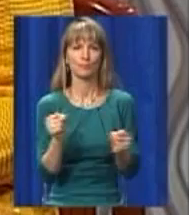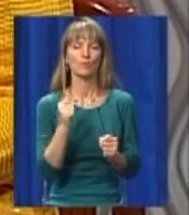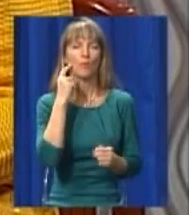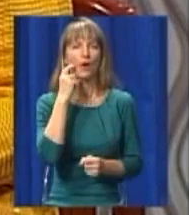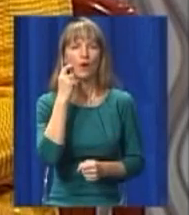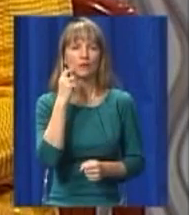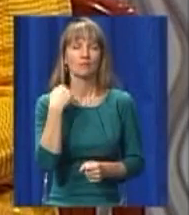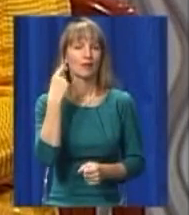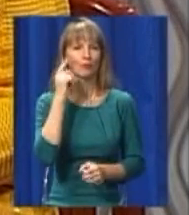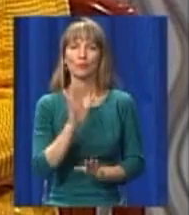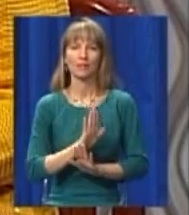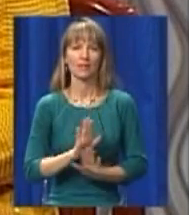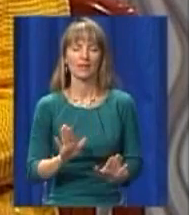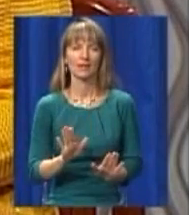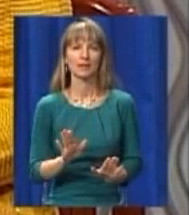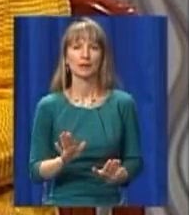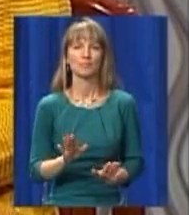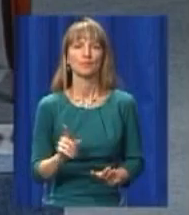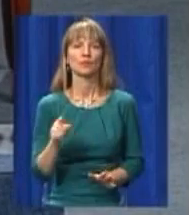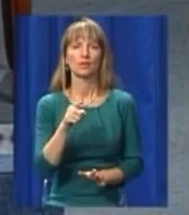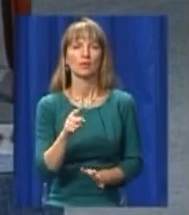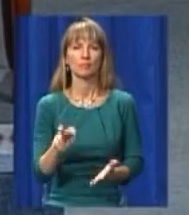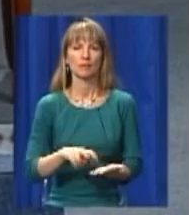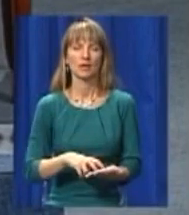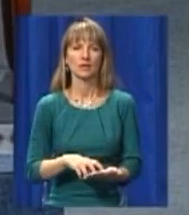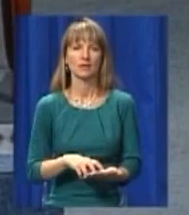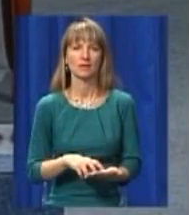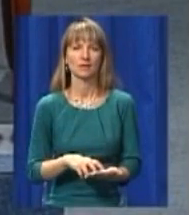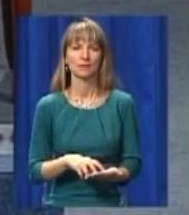як ти думаєш? Ні. Чи холодів? А чому вони не бояться?